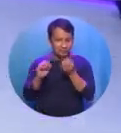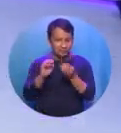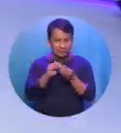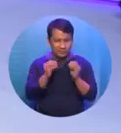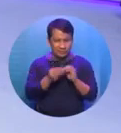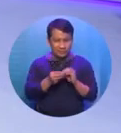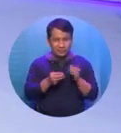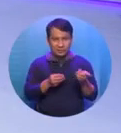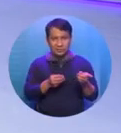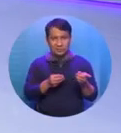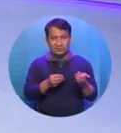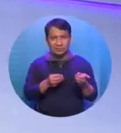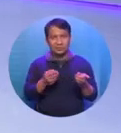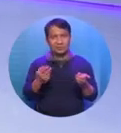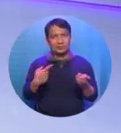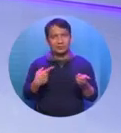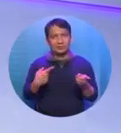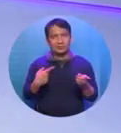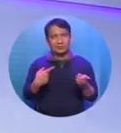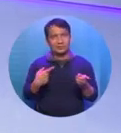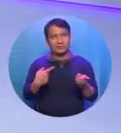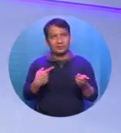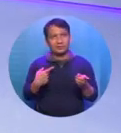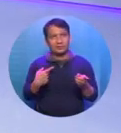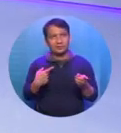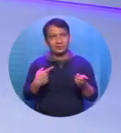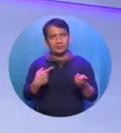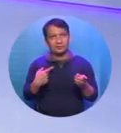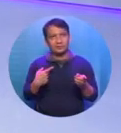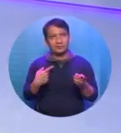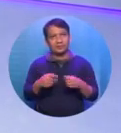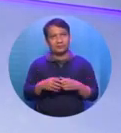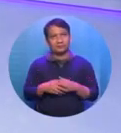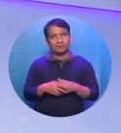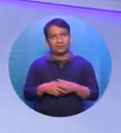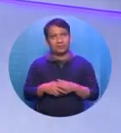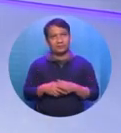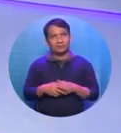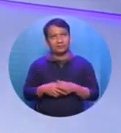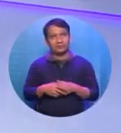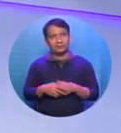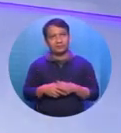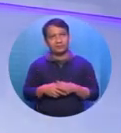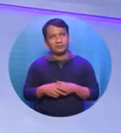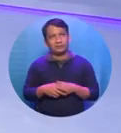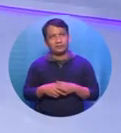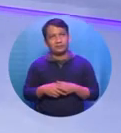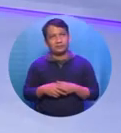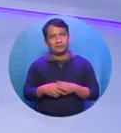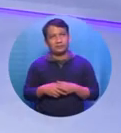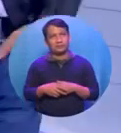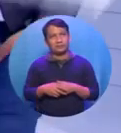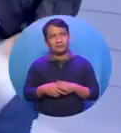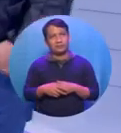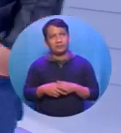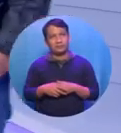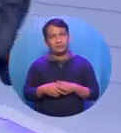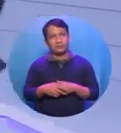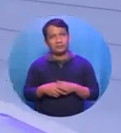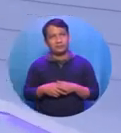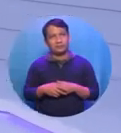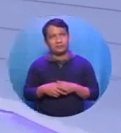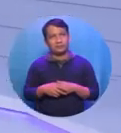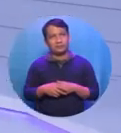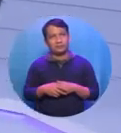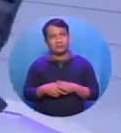Baka mali ang pindot nyo. Baka iba yung napindot nyo. Okay, cancel. Ay, muntik ka na makancel,